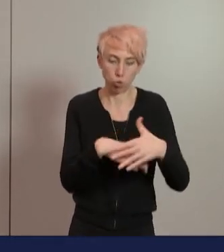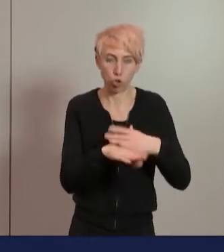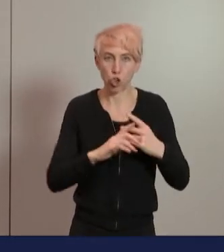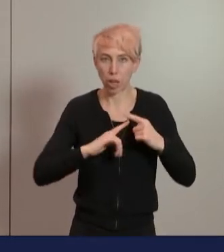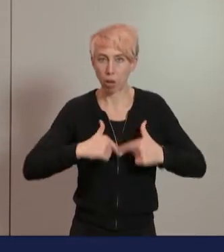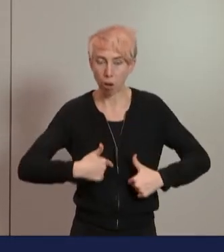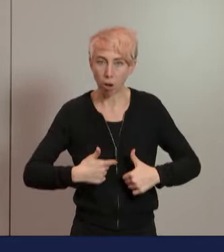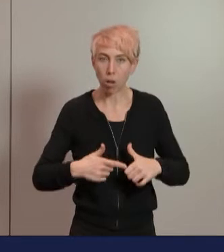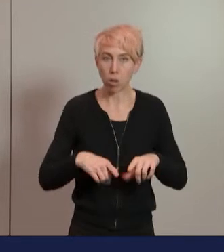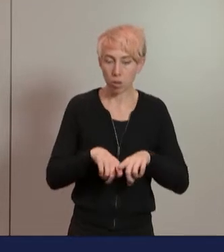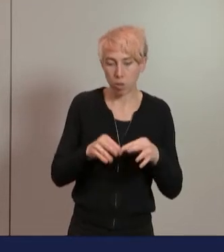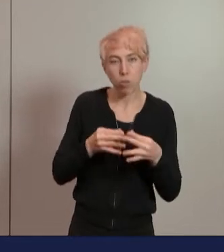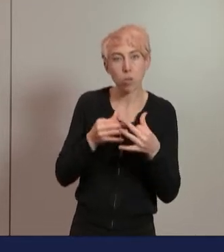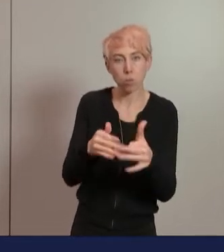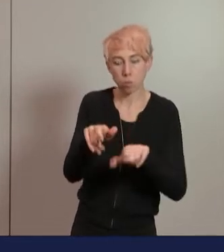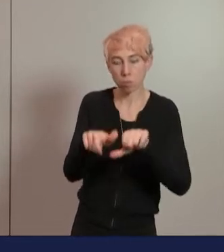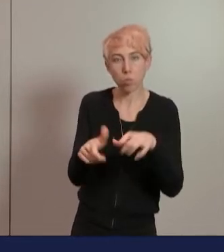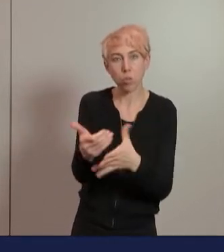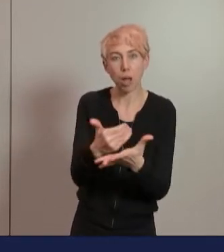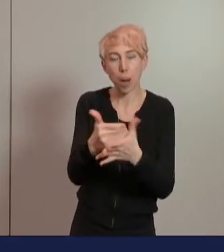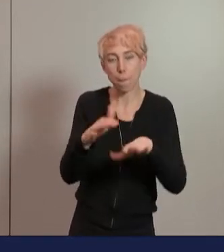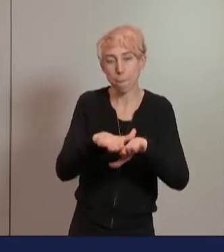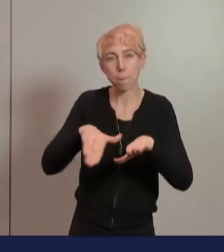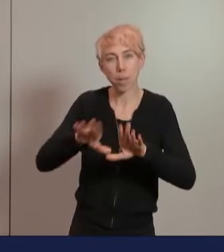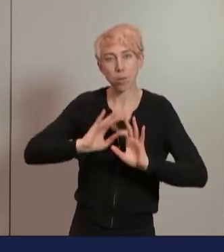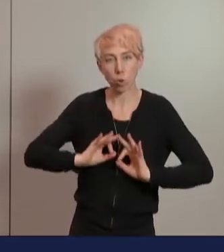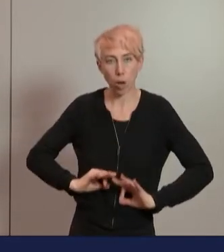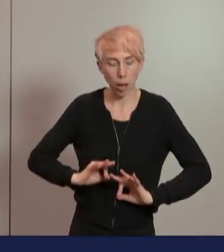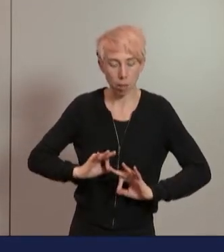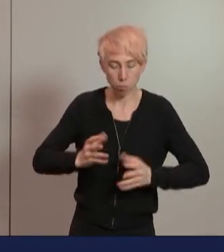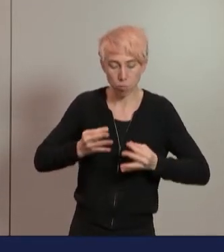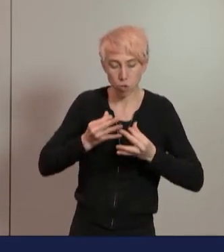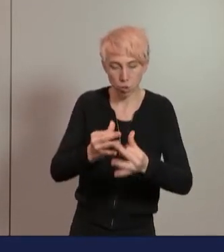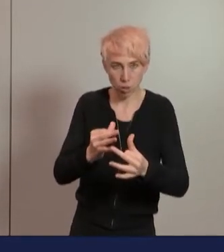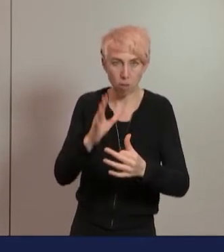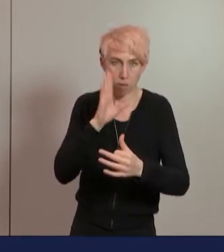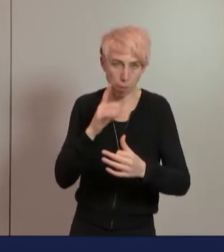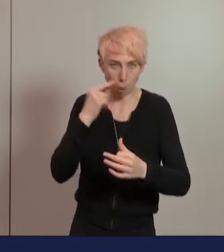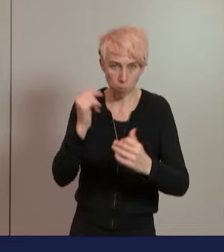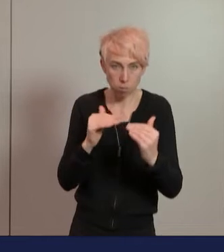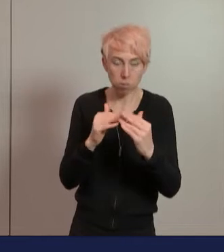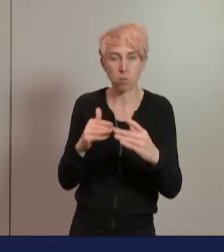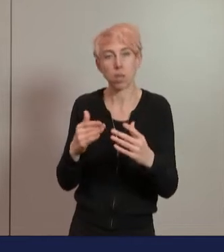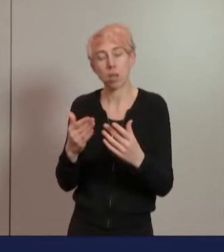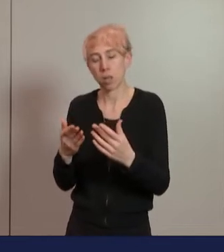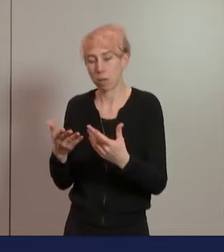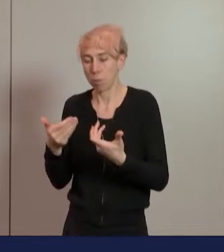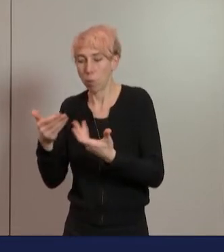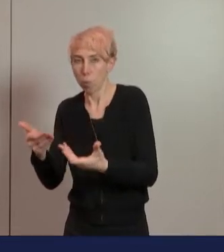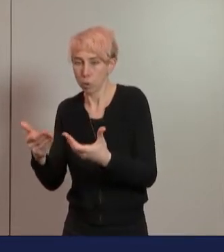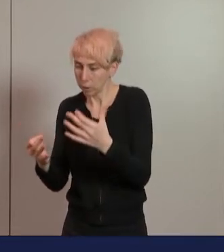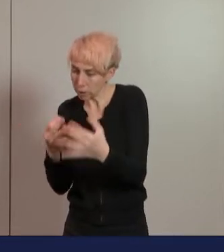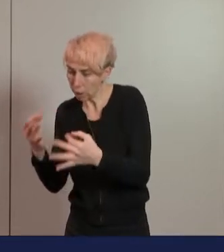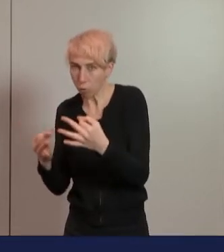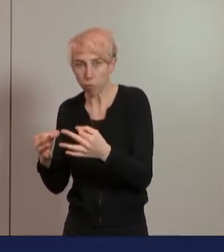écoles, sensibilisation aussi du personnel périscolaire à l'égalité femmes-hommes, des temps d'initiation au sport de glisse,